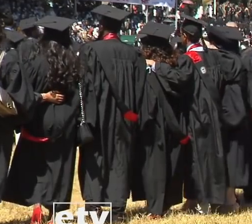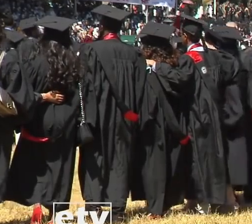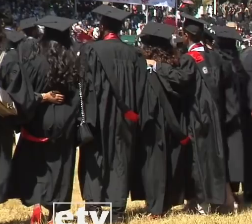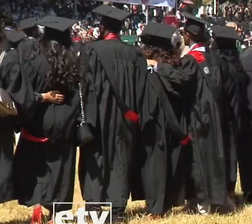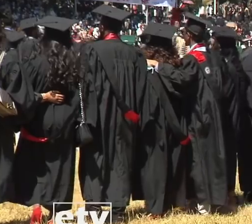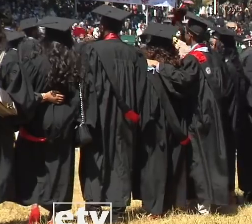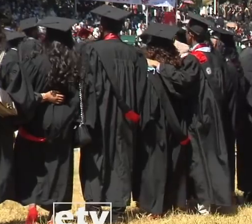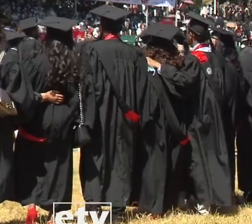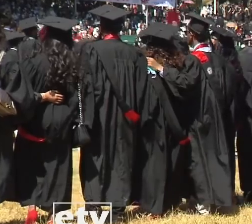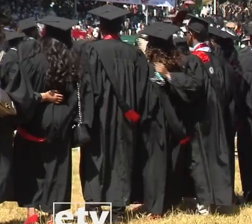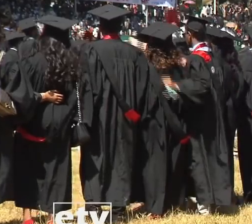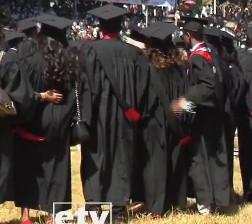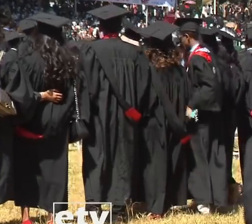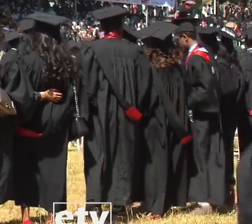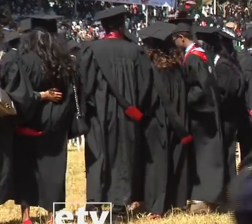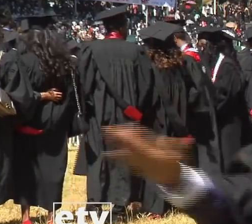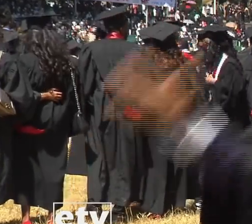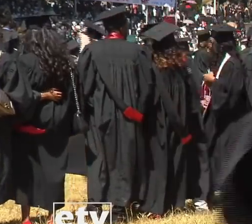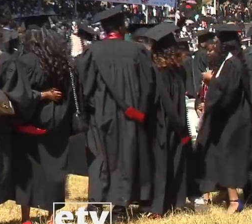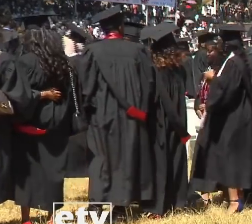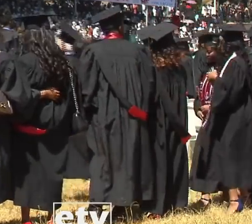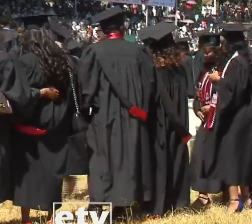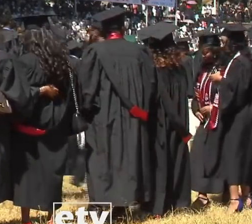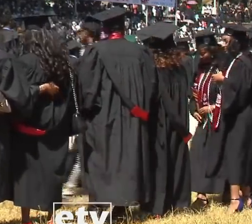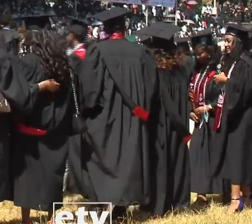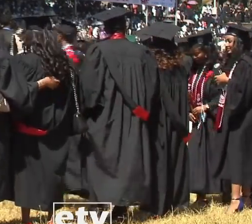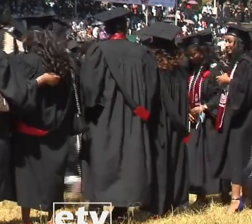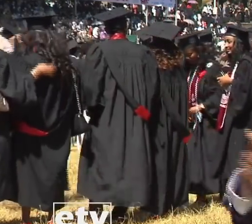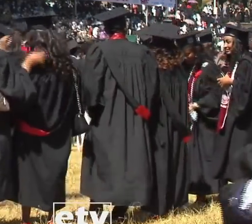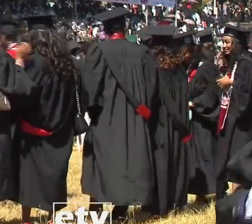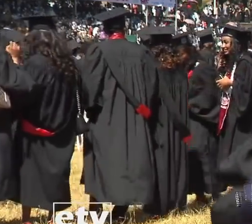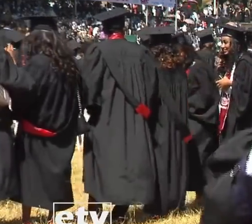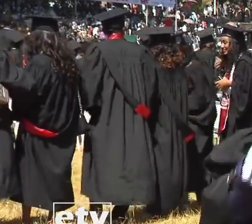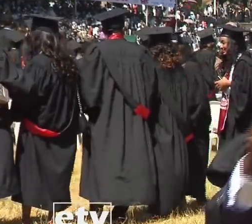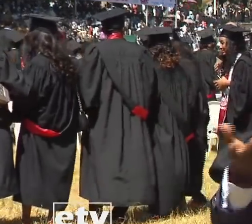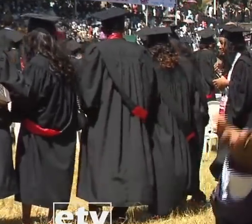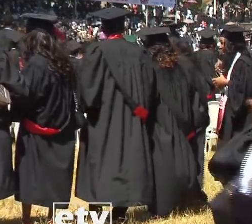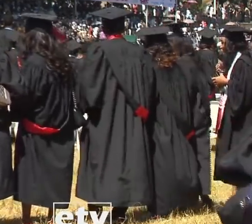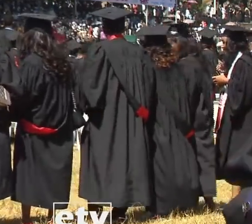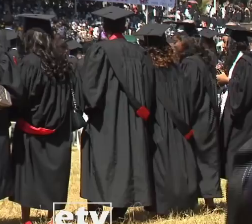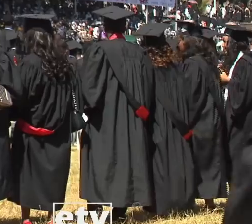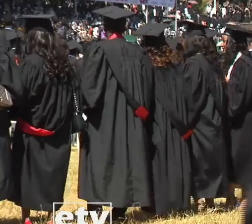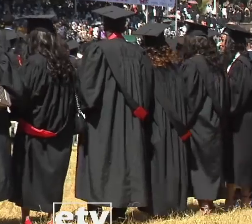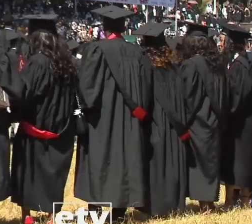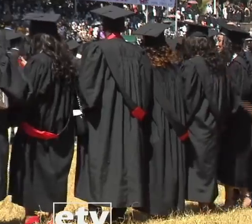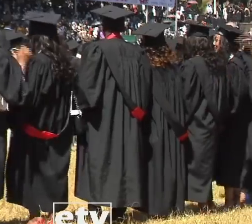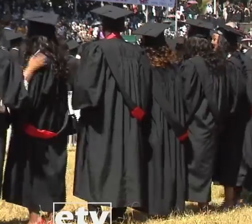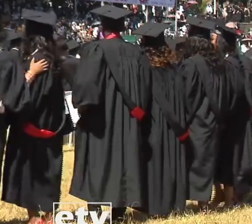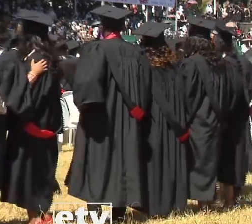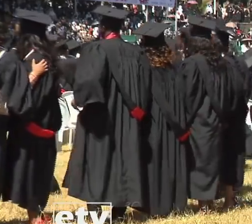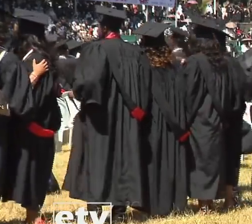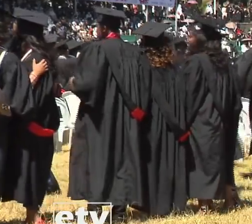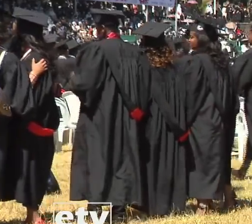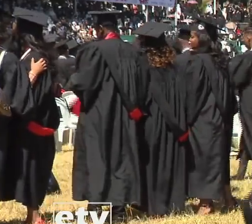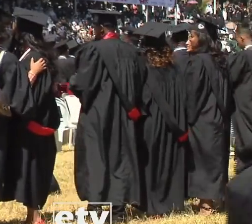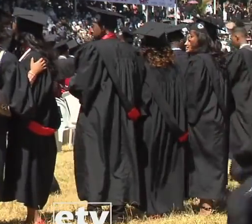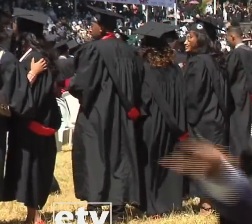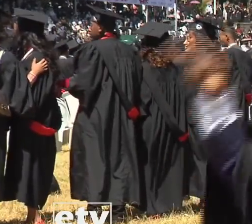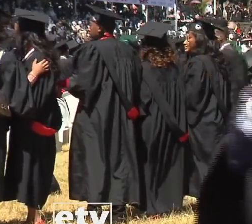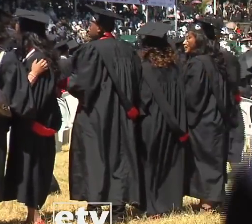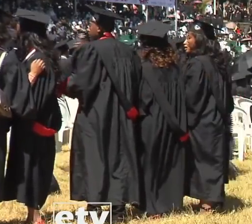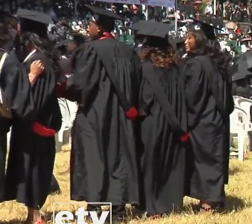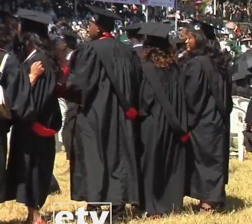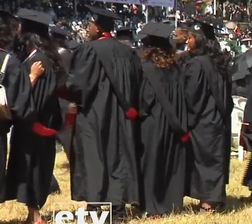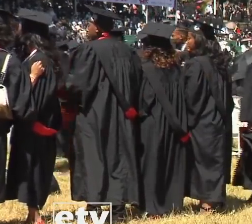ስም ወላጆች ወላጆቻቸውን በሙሉ እንኳን ደስ አላችሁ ለማለት እፈልጋለሁ። ምክንያቱም በዚህ ዓለም